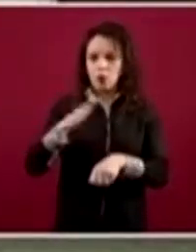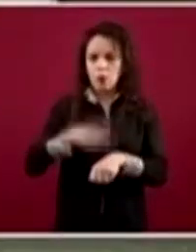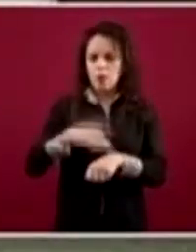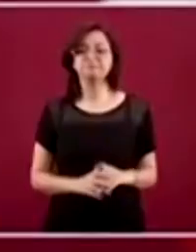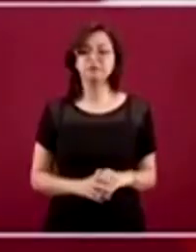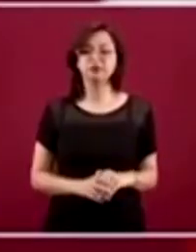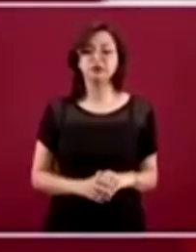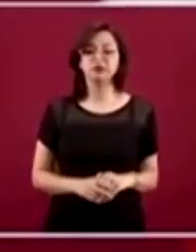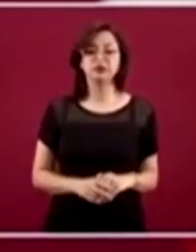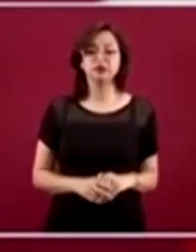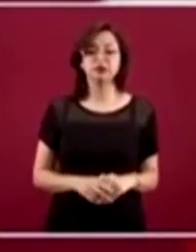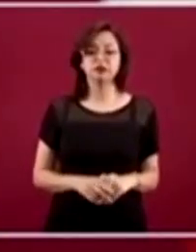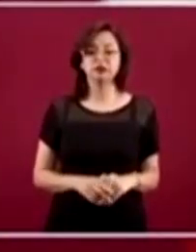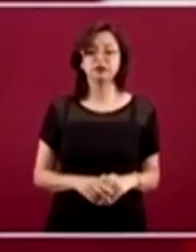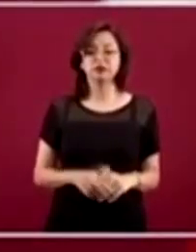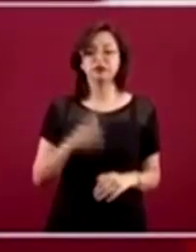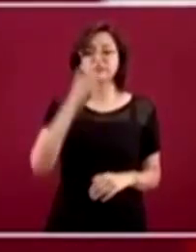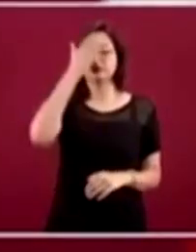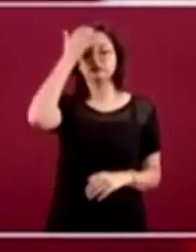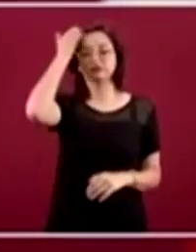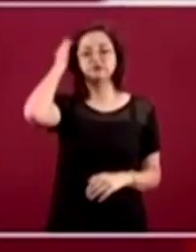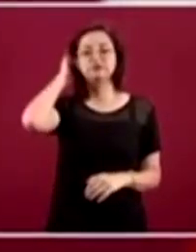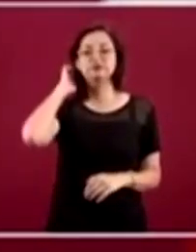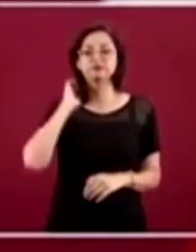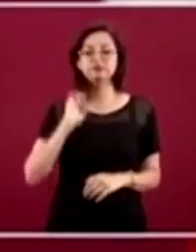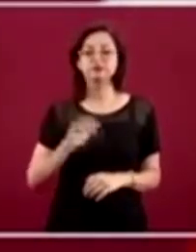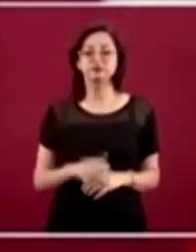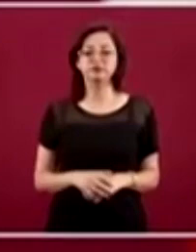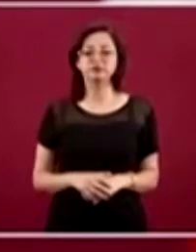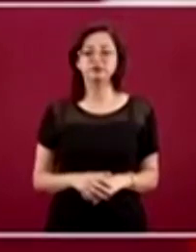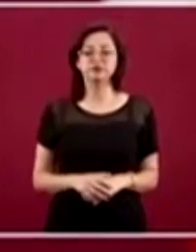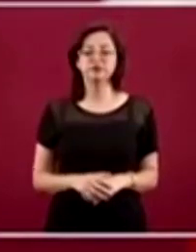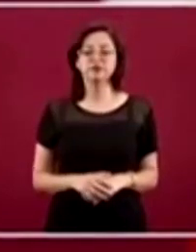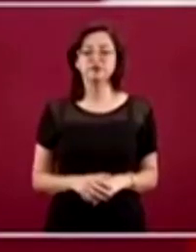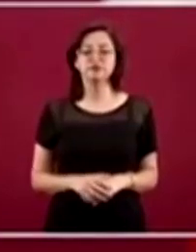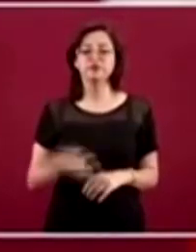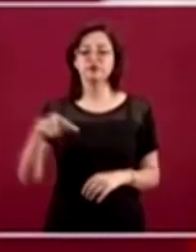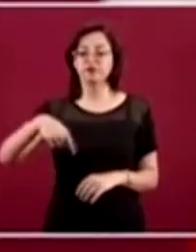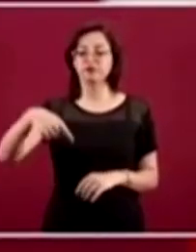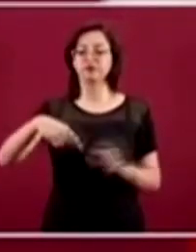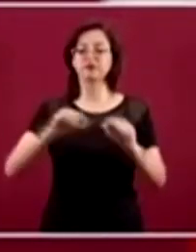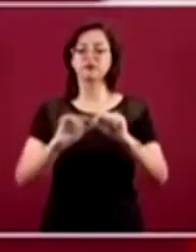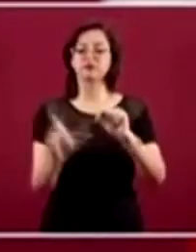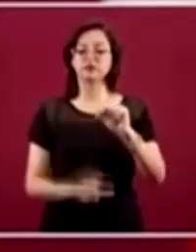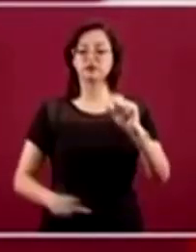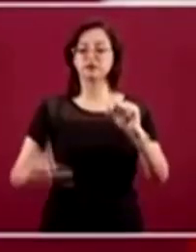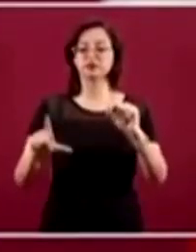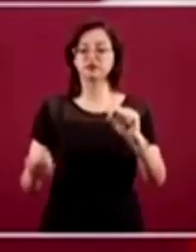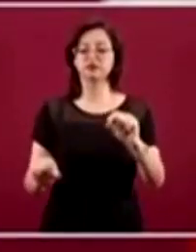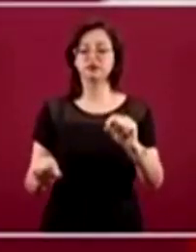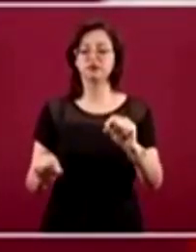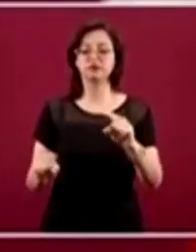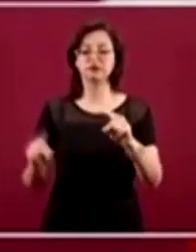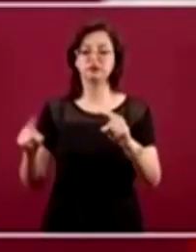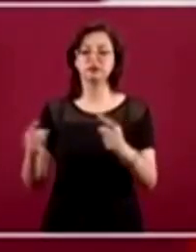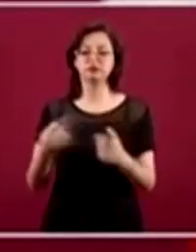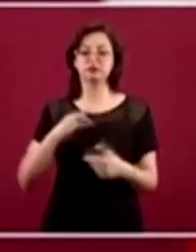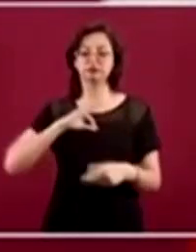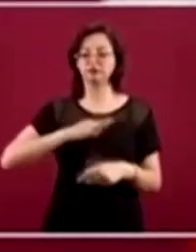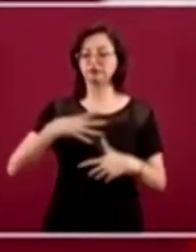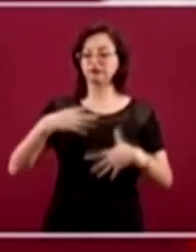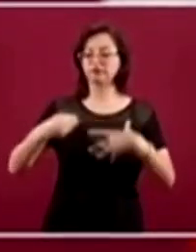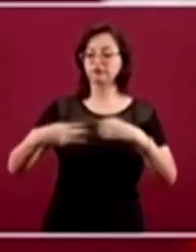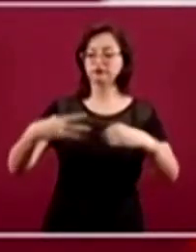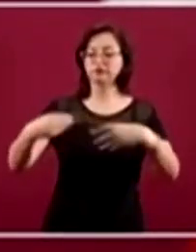င်ရာအရေးပေါ်အခြေအနေကြေညာထားကရောဂါထိန်းချုပ်ရေးအတွက်ပုံမှန်တင်းကျပ်တဲ့စည်းမျဉ်းတွေကိုလည်းထုတ်ပြန်ခဲ့ပါတယ်။မက္ကဆီကိုနိုင်ငံမှာကိုရိုနာဗိုင်းရ